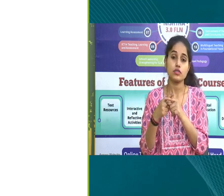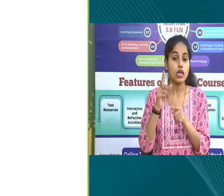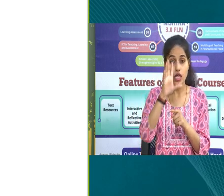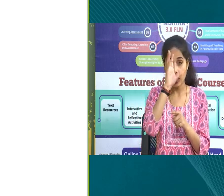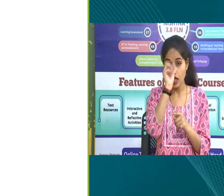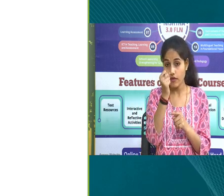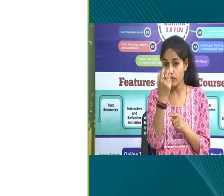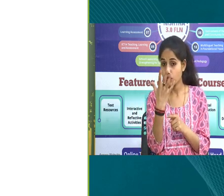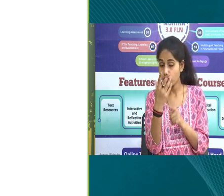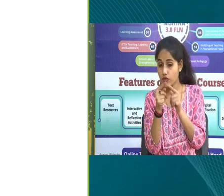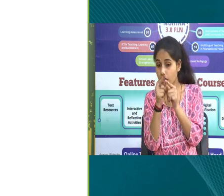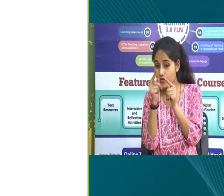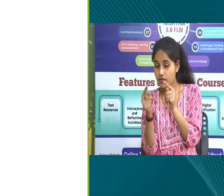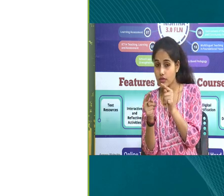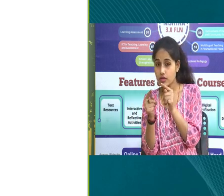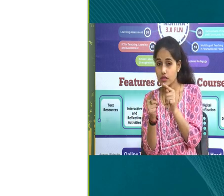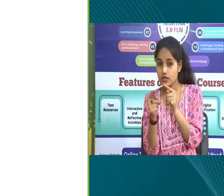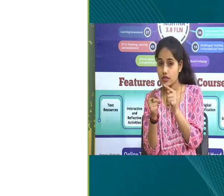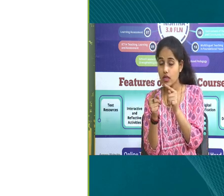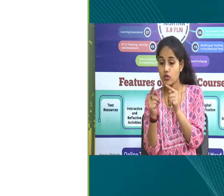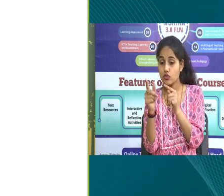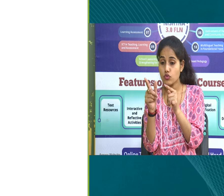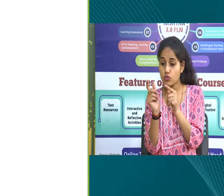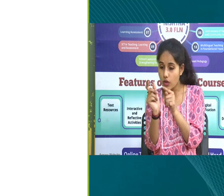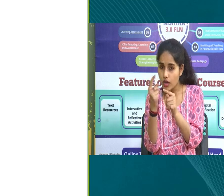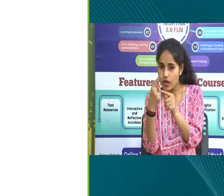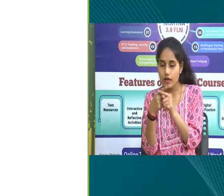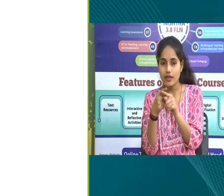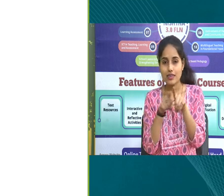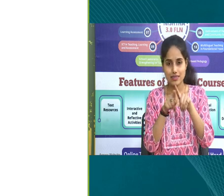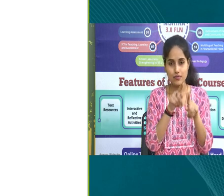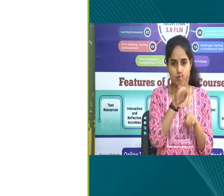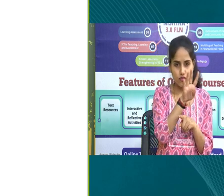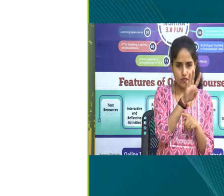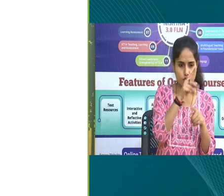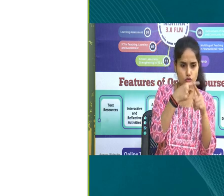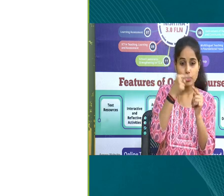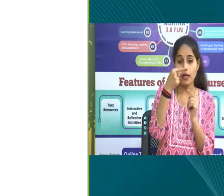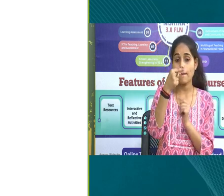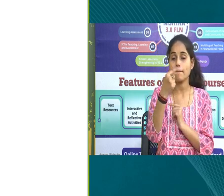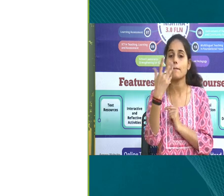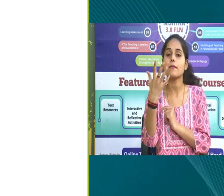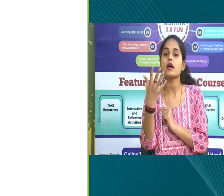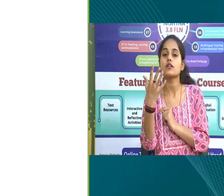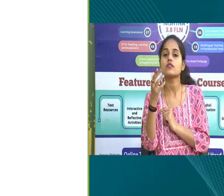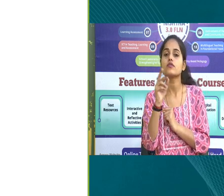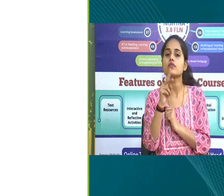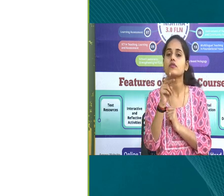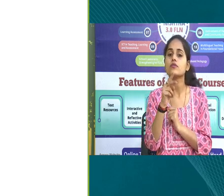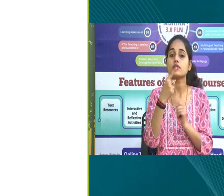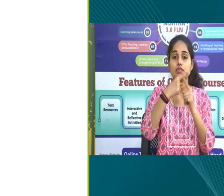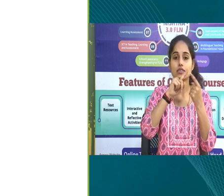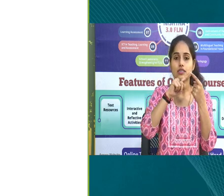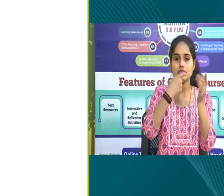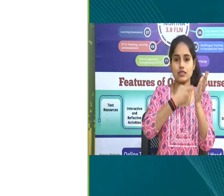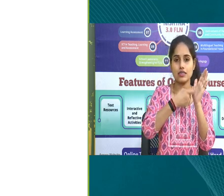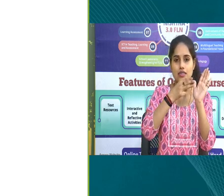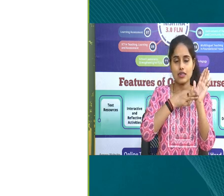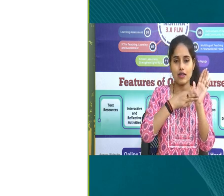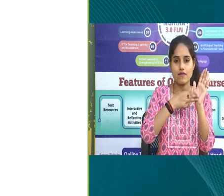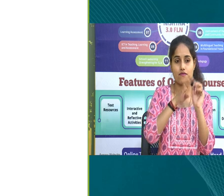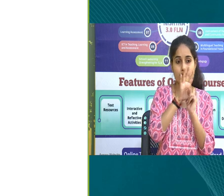वो उसका सिंबल उसके साथ जाता है साइन अगर यहां पे 4X - 5 होता तो हमारी एक दम होती है